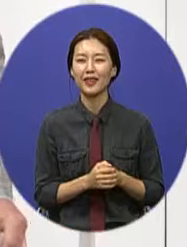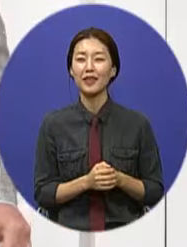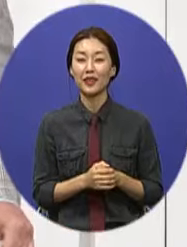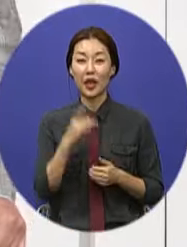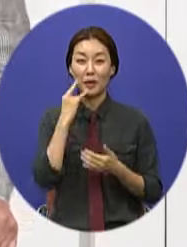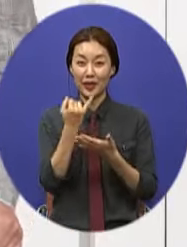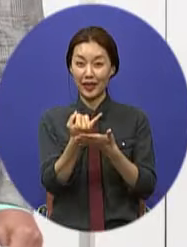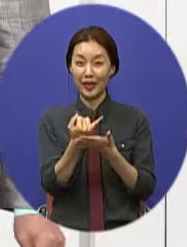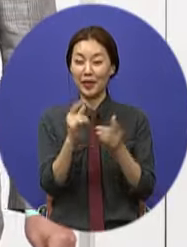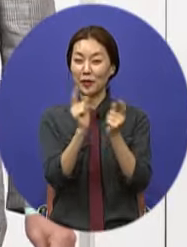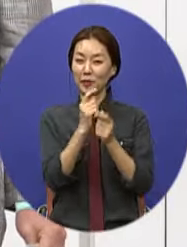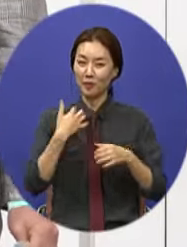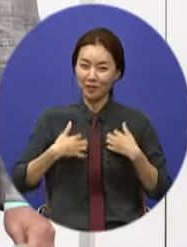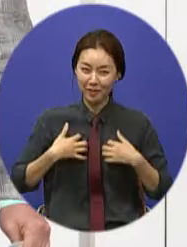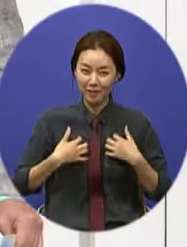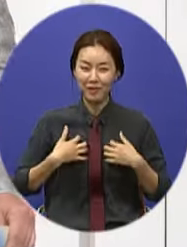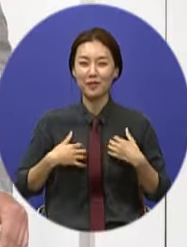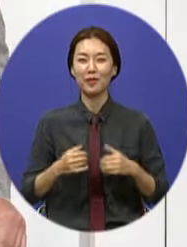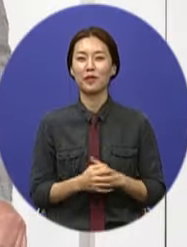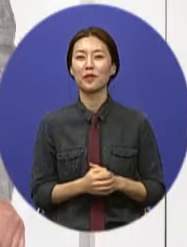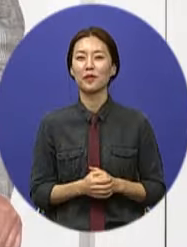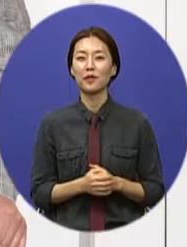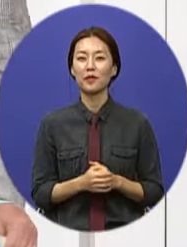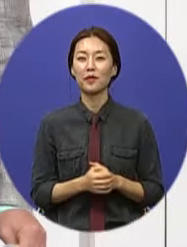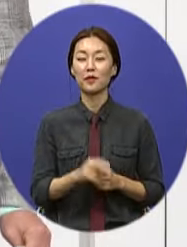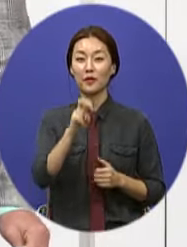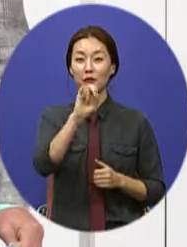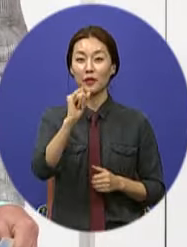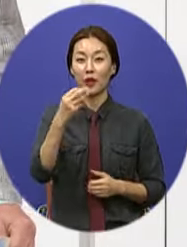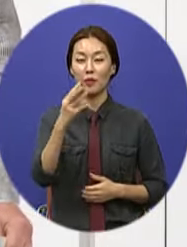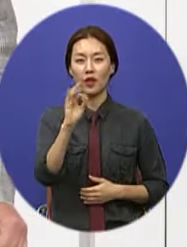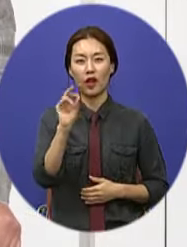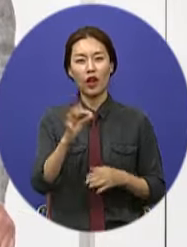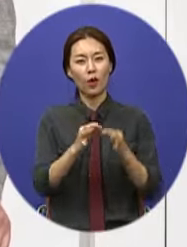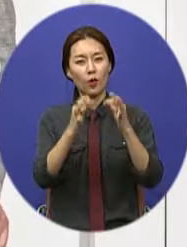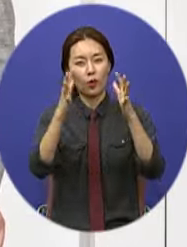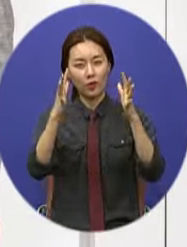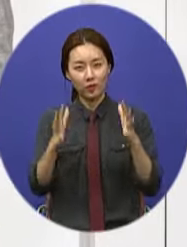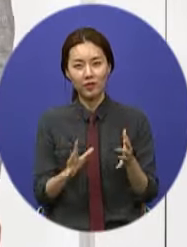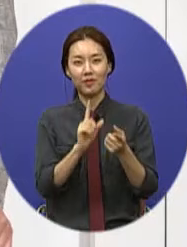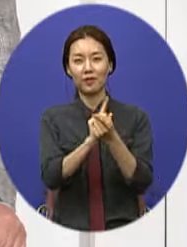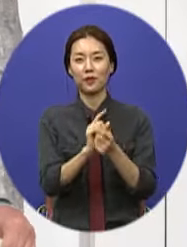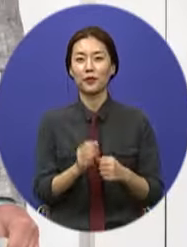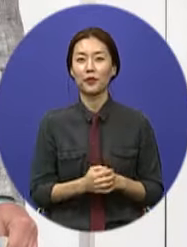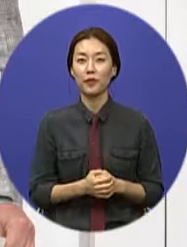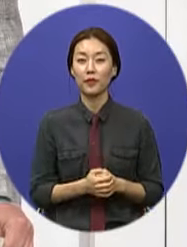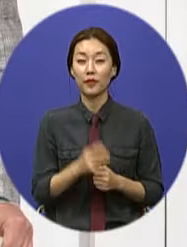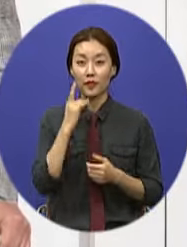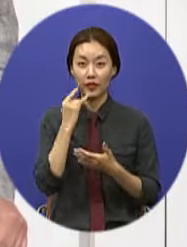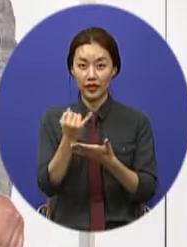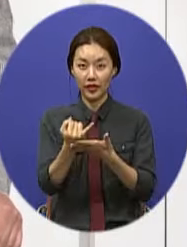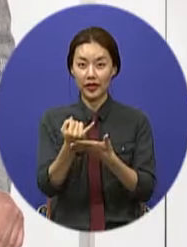어머니 반갑습니다. 반갑습니다. 미량분이 오랜만에 오셨어요. 어머니요.